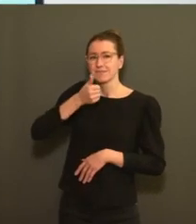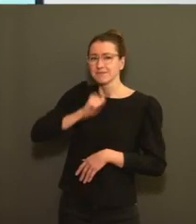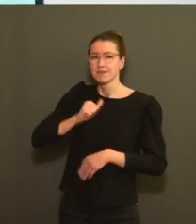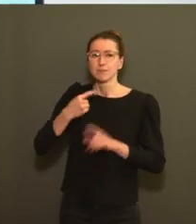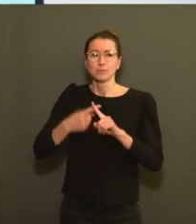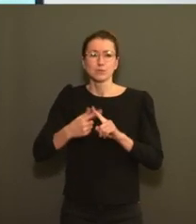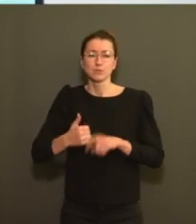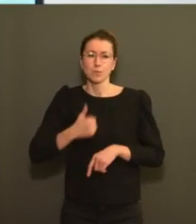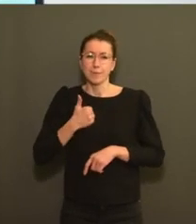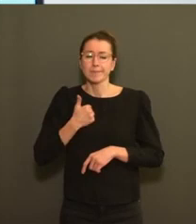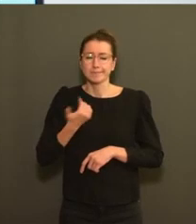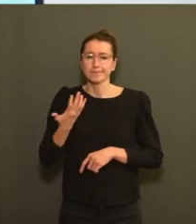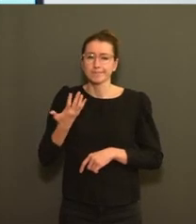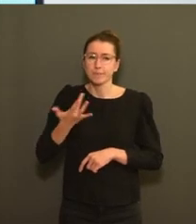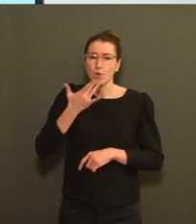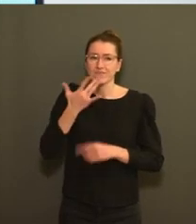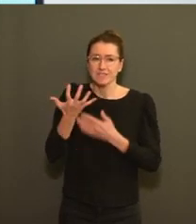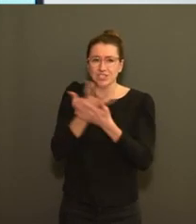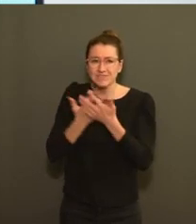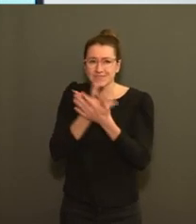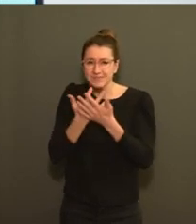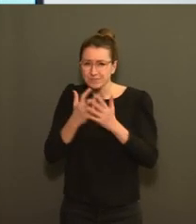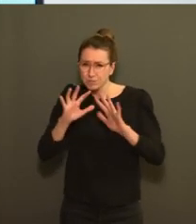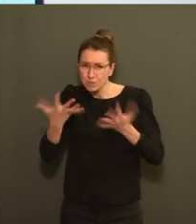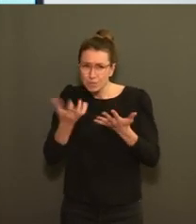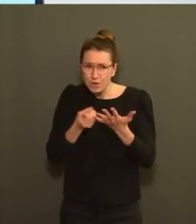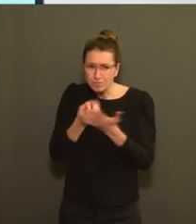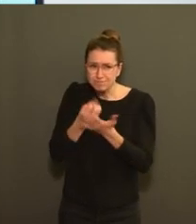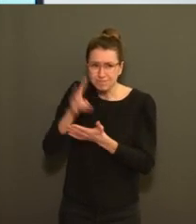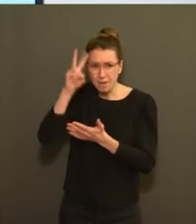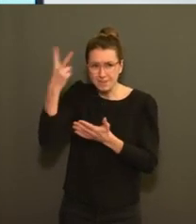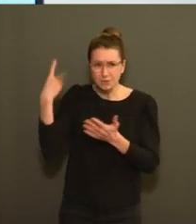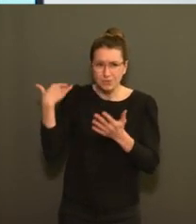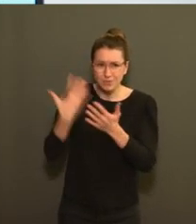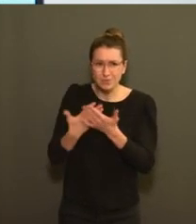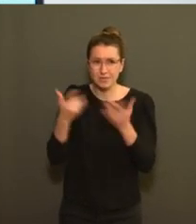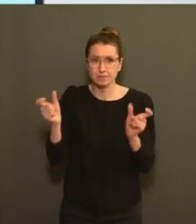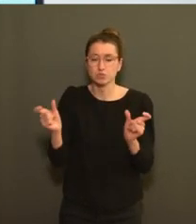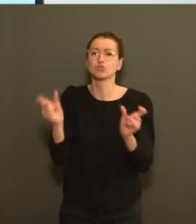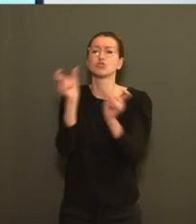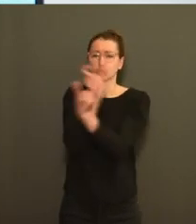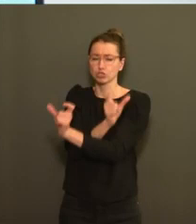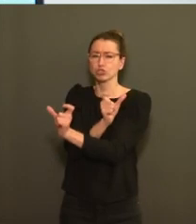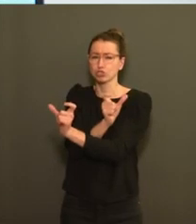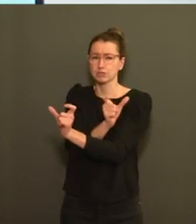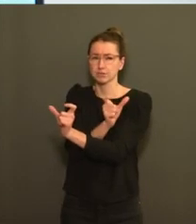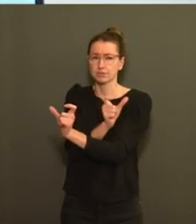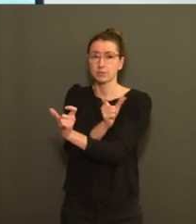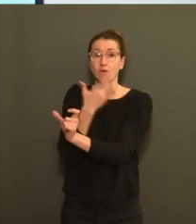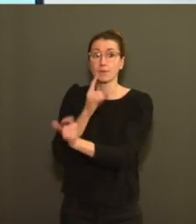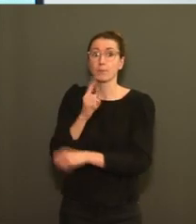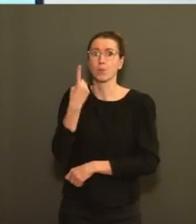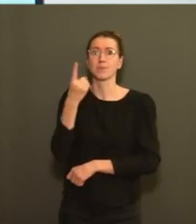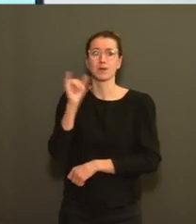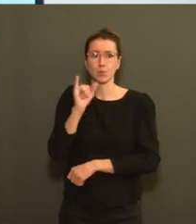l'ordre des données dans la conférence de presse et commencer par le message qui nous semble le plus important que les chiffres en